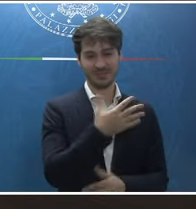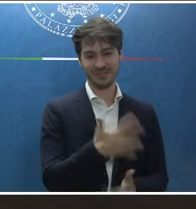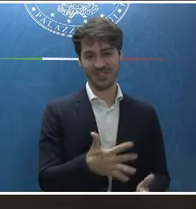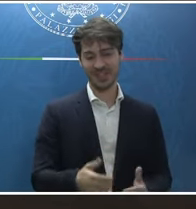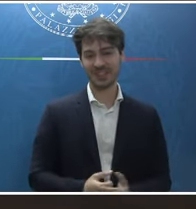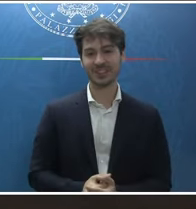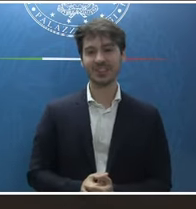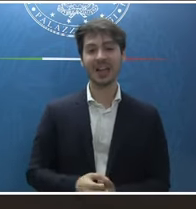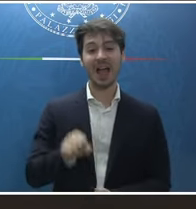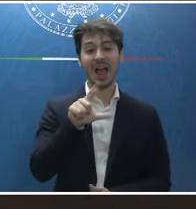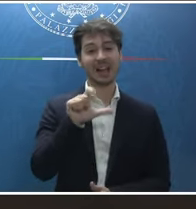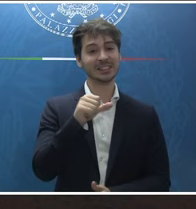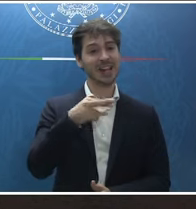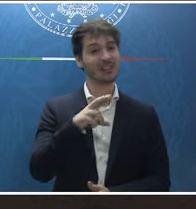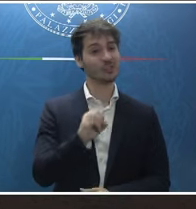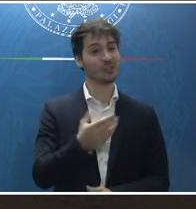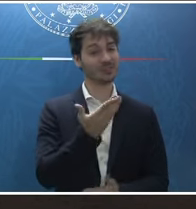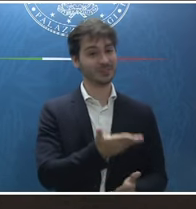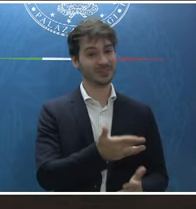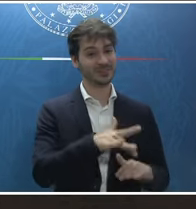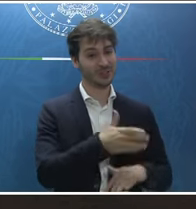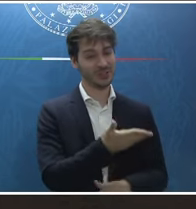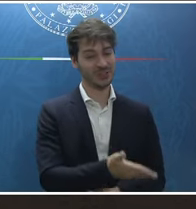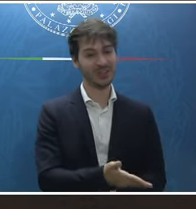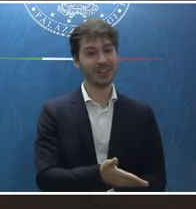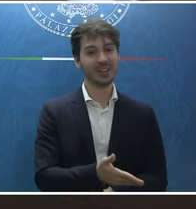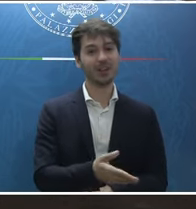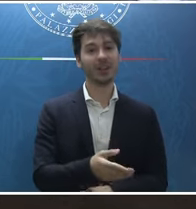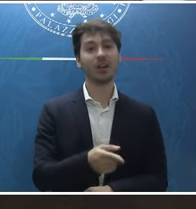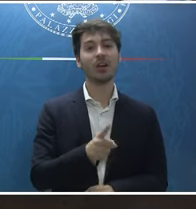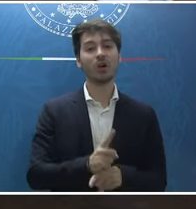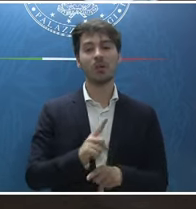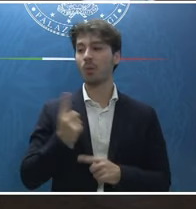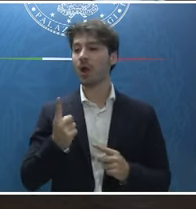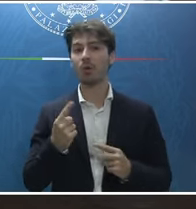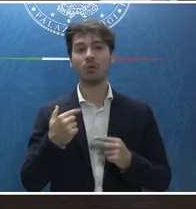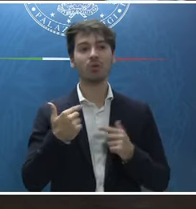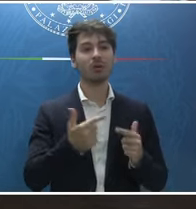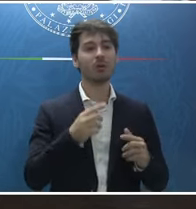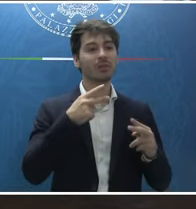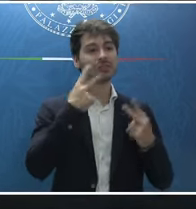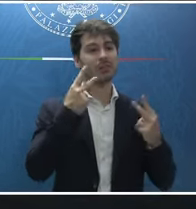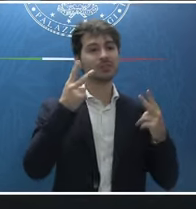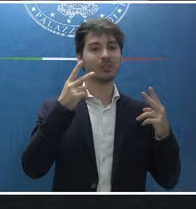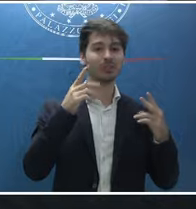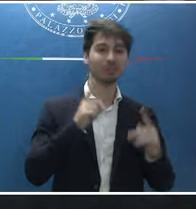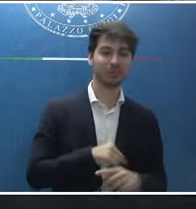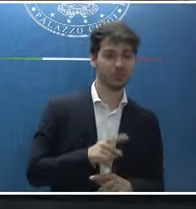Alessandro, tocca a te e mi raccomando, nessuno che provi a spegnere il tuo sorriso, e spiegaci il